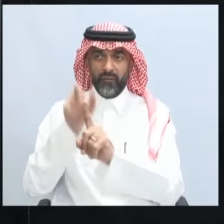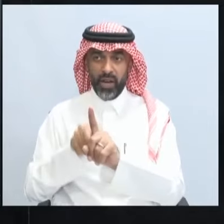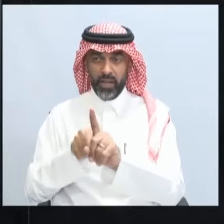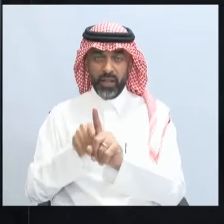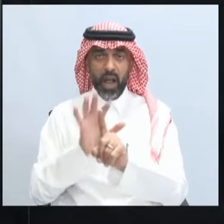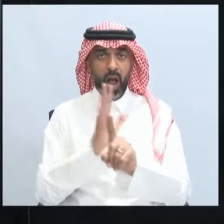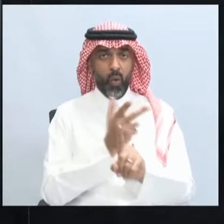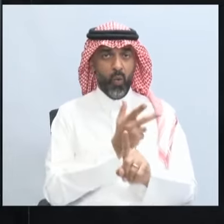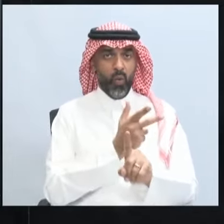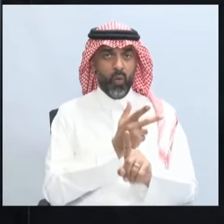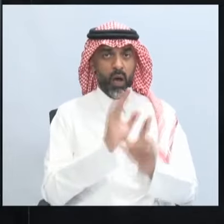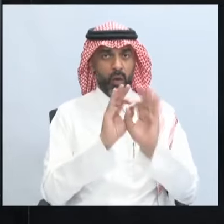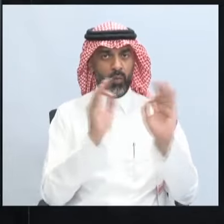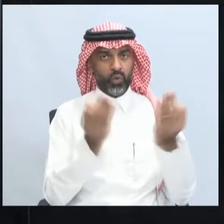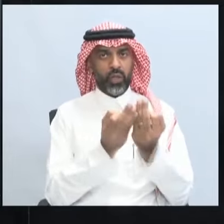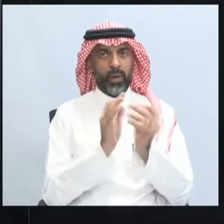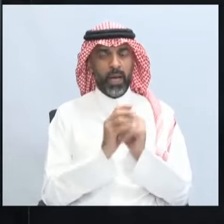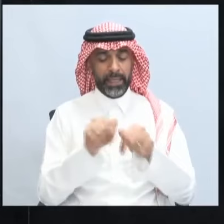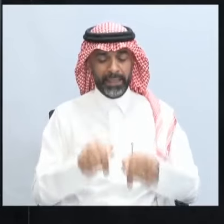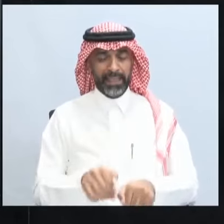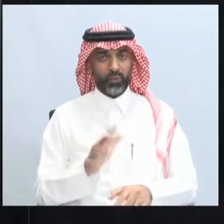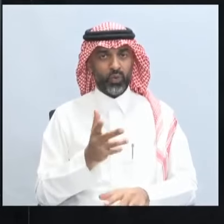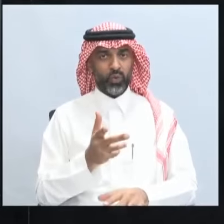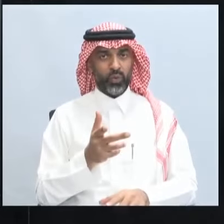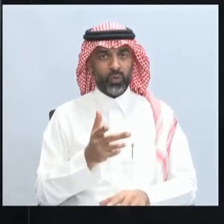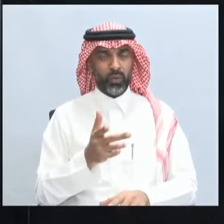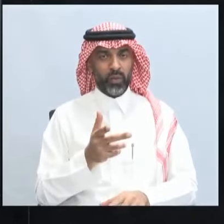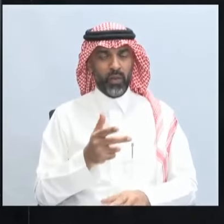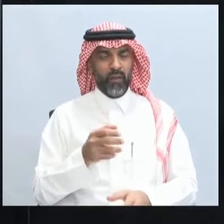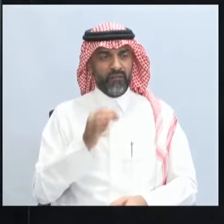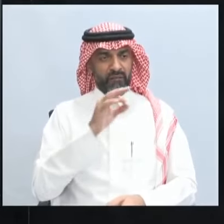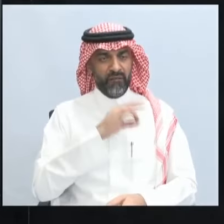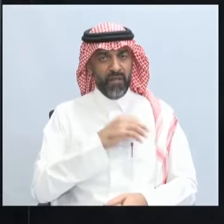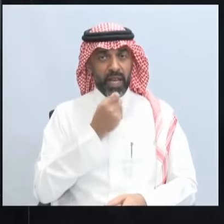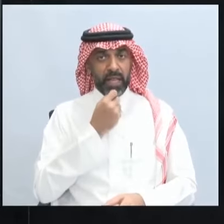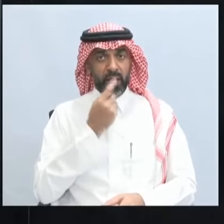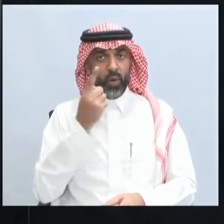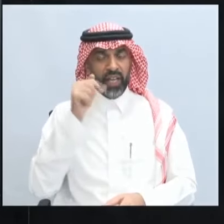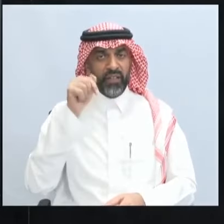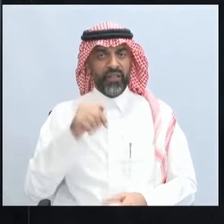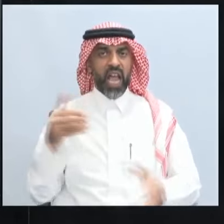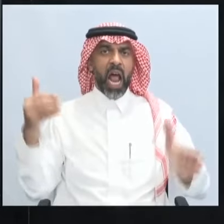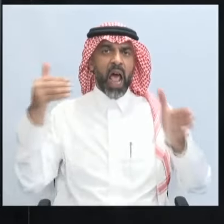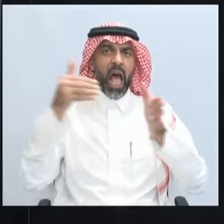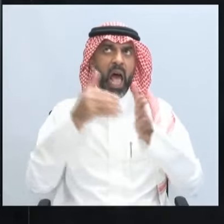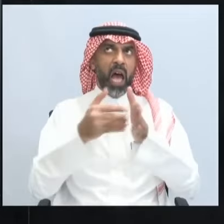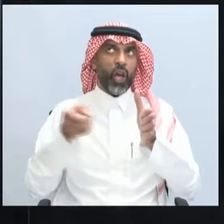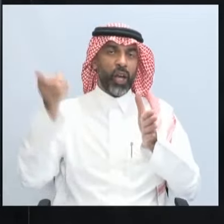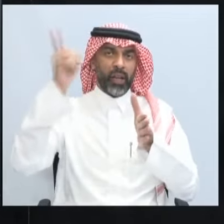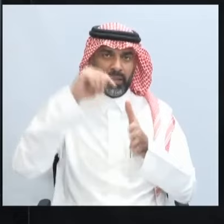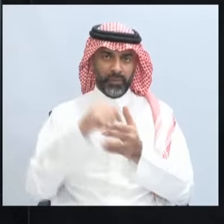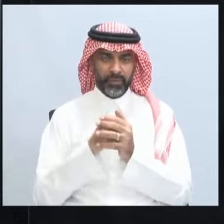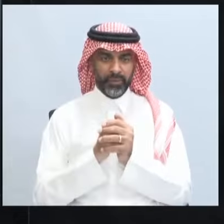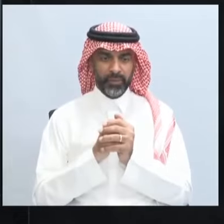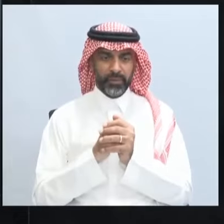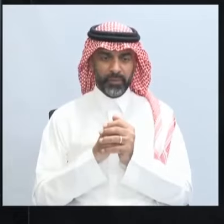على على المجتمع الان سنت حدث ما هي نتائج التوحيد في الاخره حينما تحقق التوحيد في